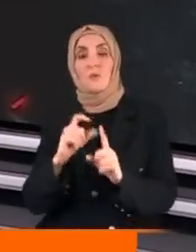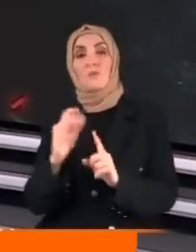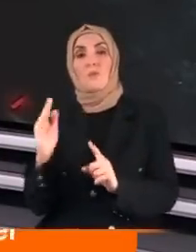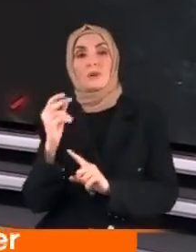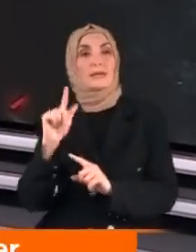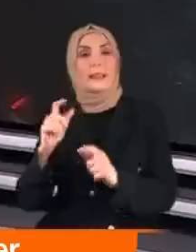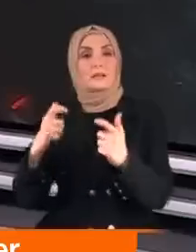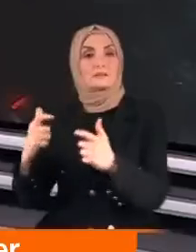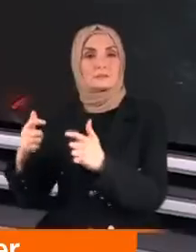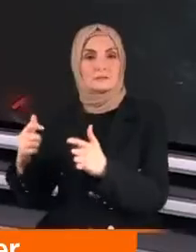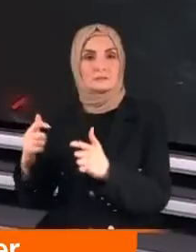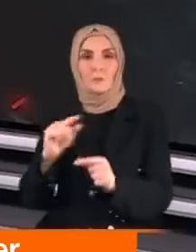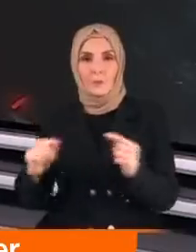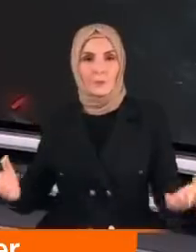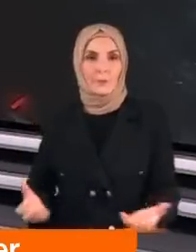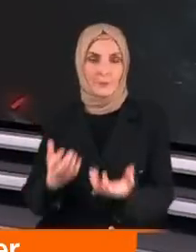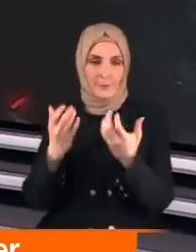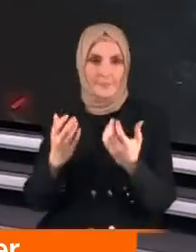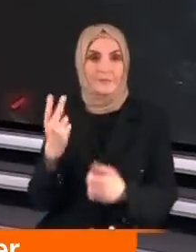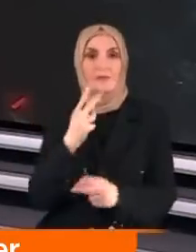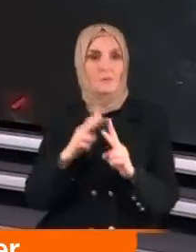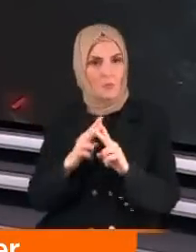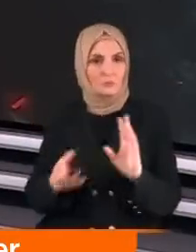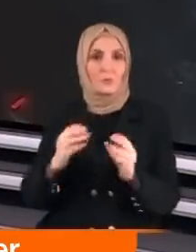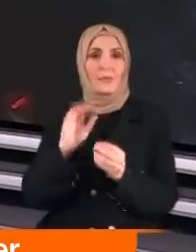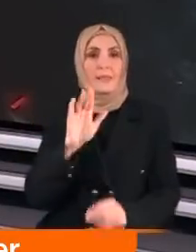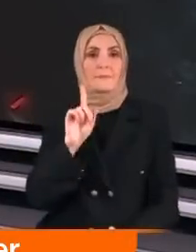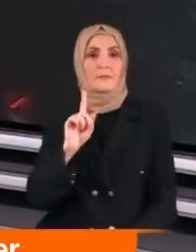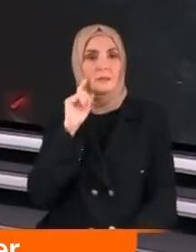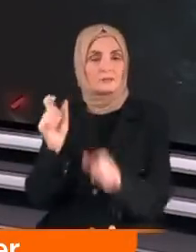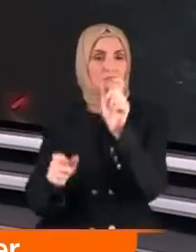51 kişi şehit edildi. Gelin o dönemi hatırlayalım şimdi.